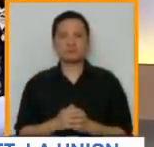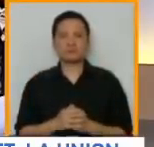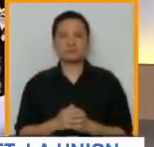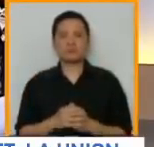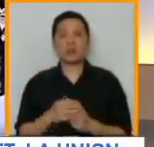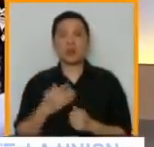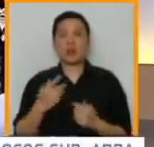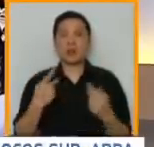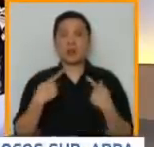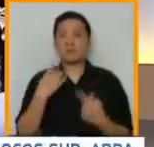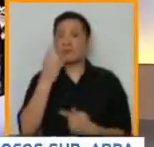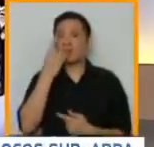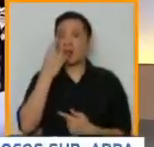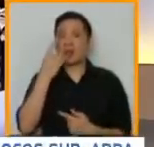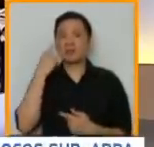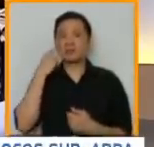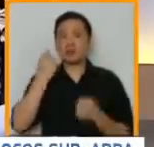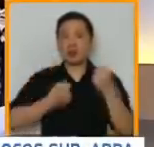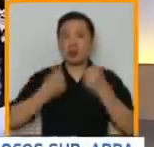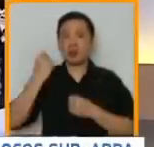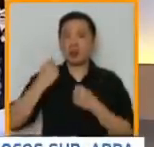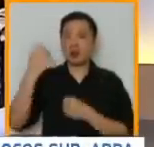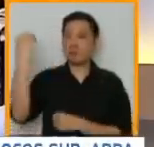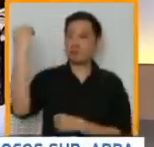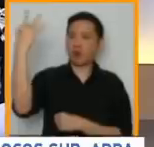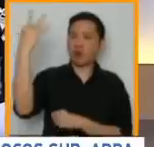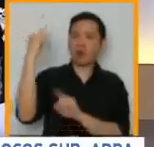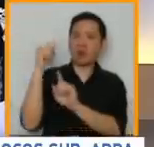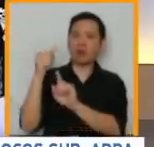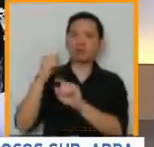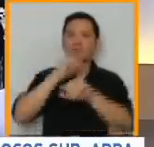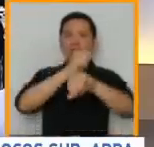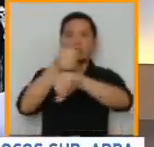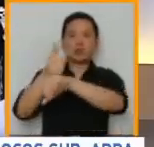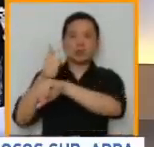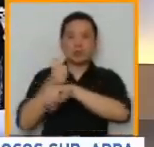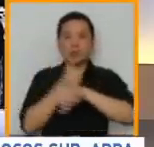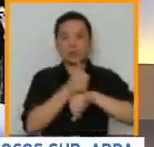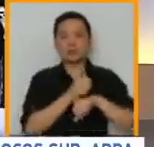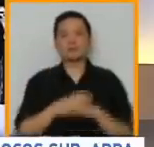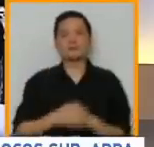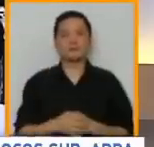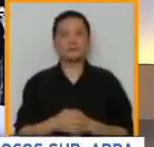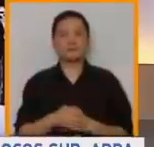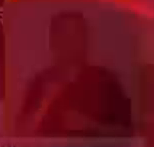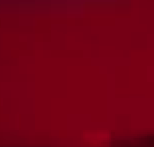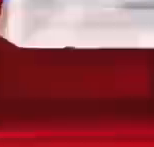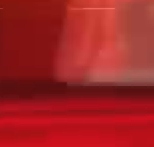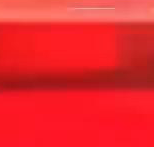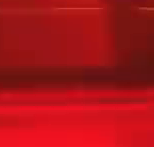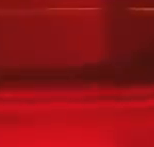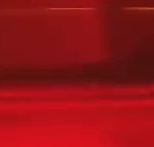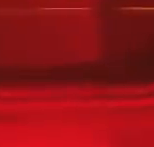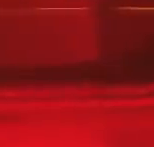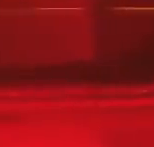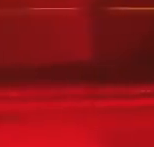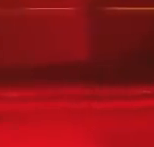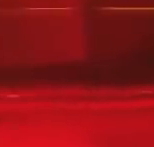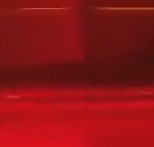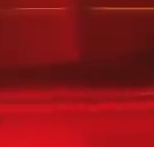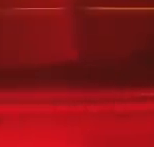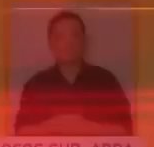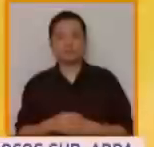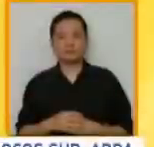EDSA para hindi na ito kailangan isara kapag wala nang nagmamandong traffic enforcer. Mula sa Quezon City, may unang balita live si James